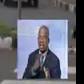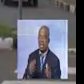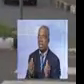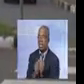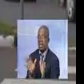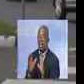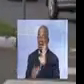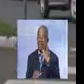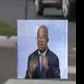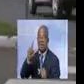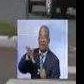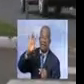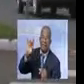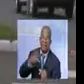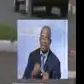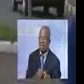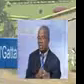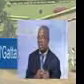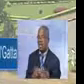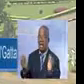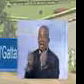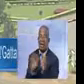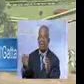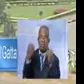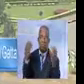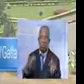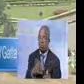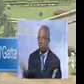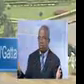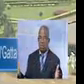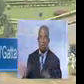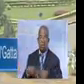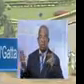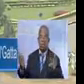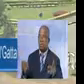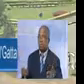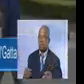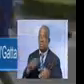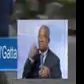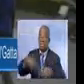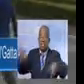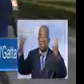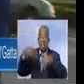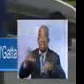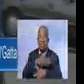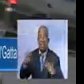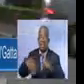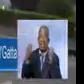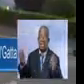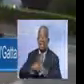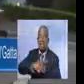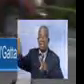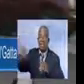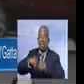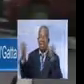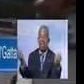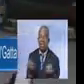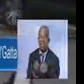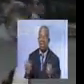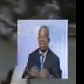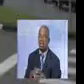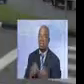institutions du gouvernement, des ministères et structures techniques en charge de la promotion du genre et des affaires sociales, des organisations de la société civile